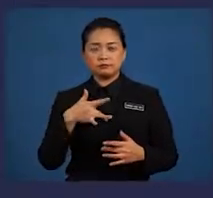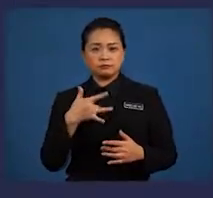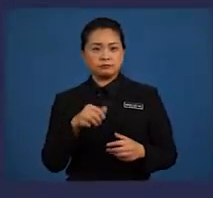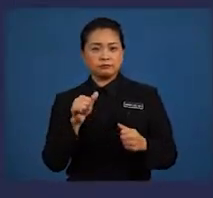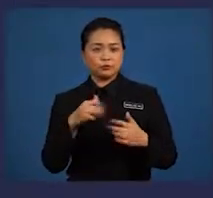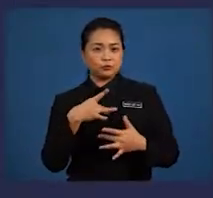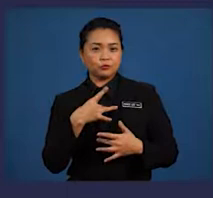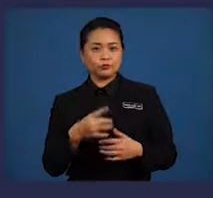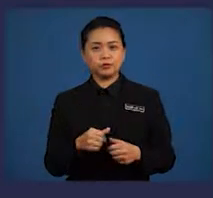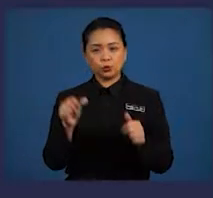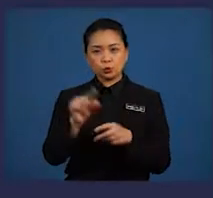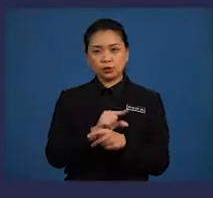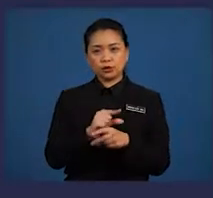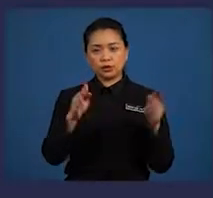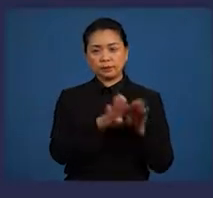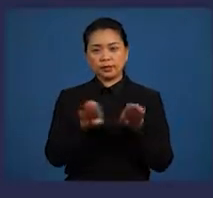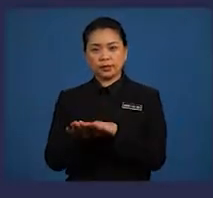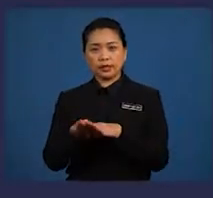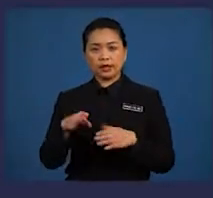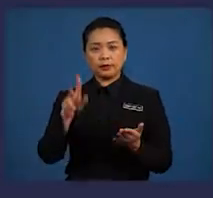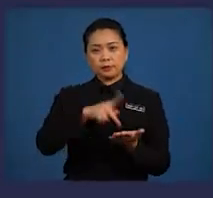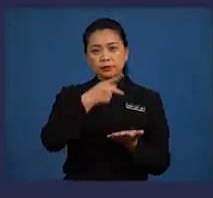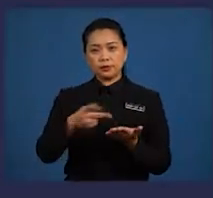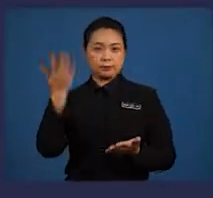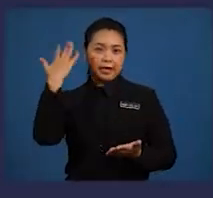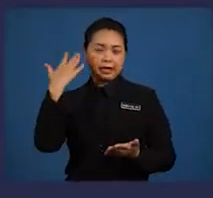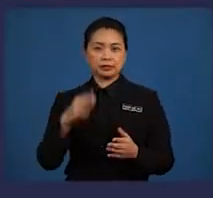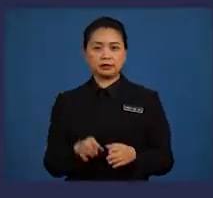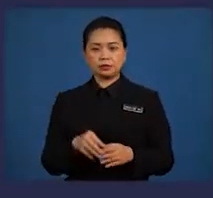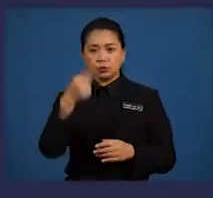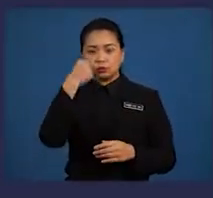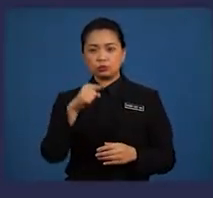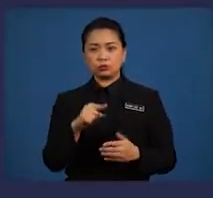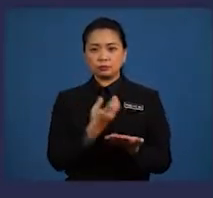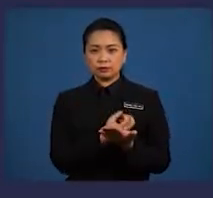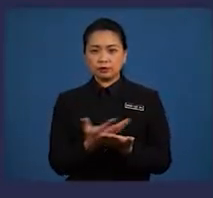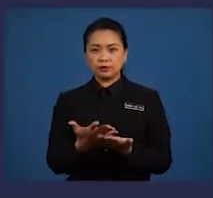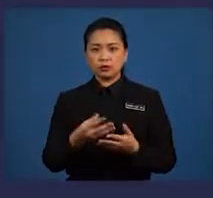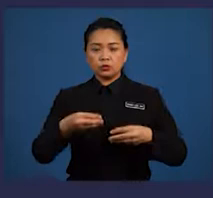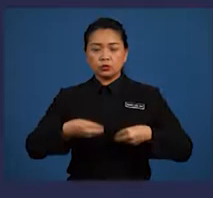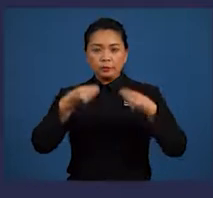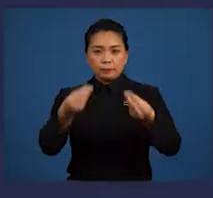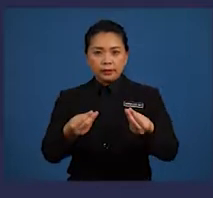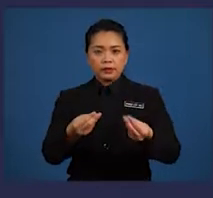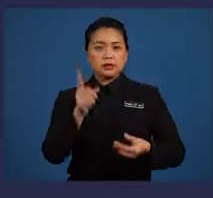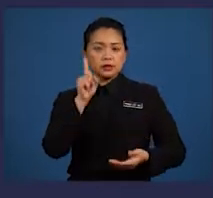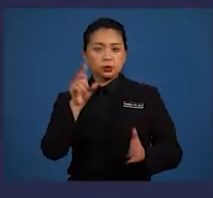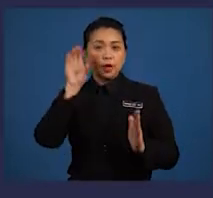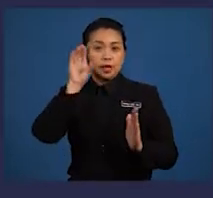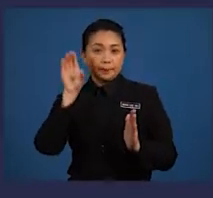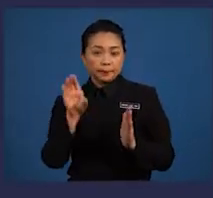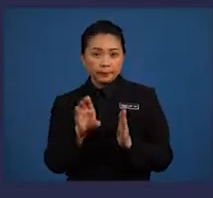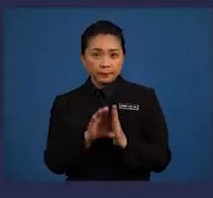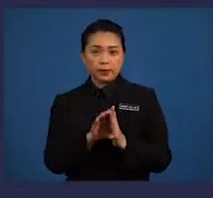digunakan sebagai musik latar bagi persembahan mati media untuk memberi Suatu bentuk gambaran